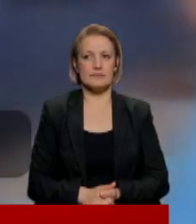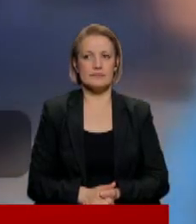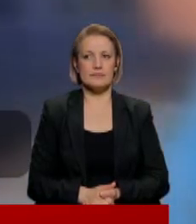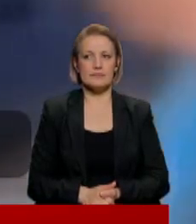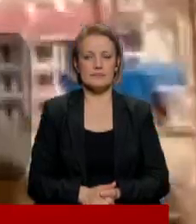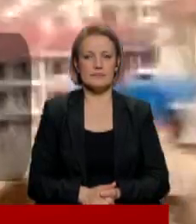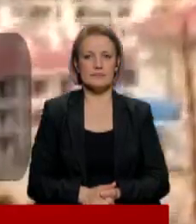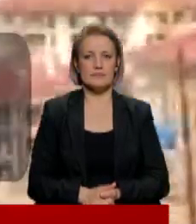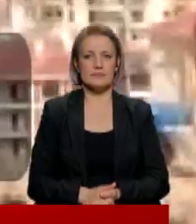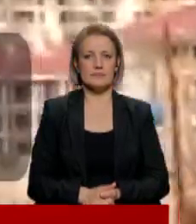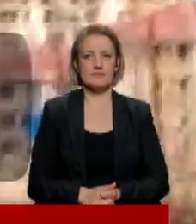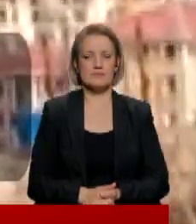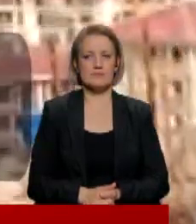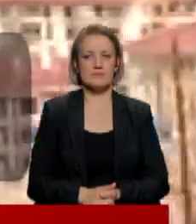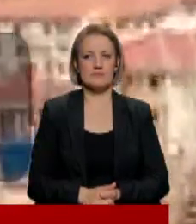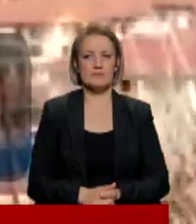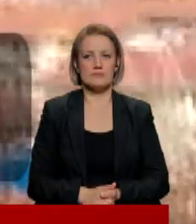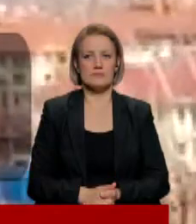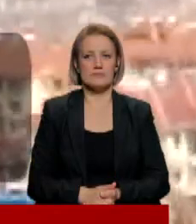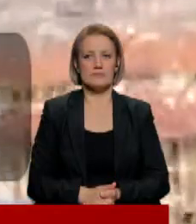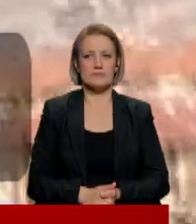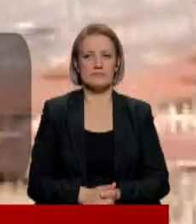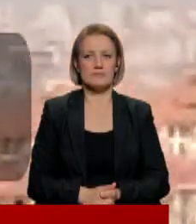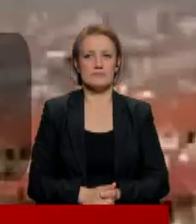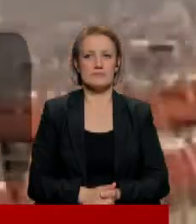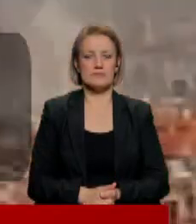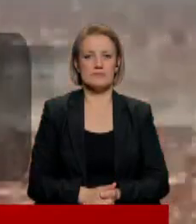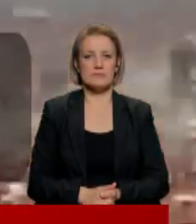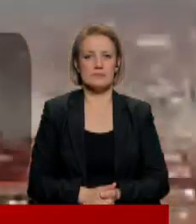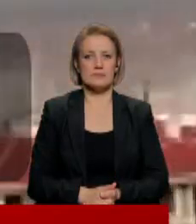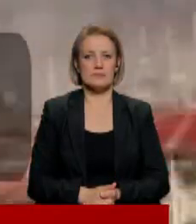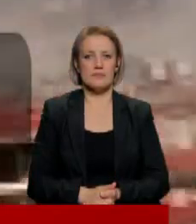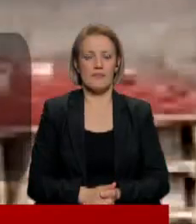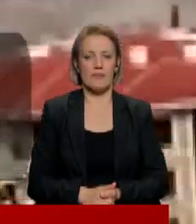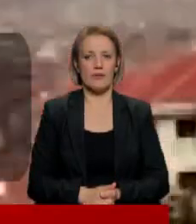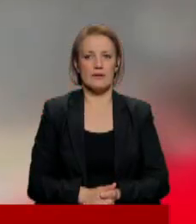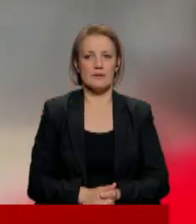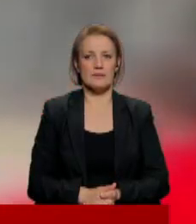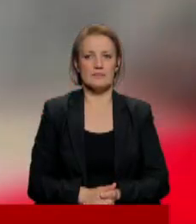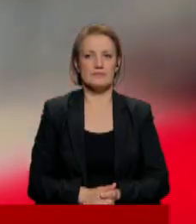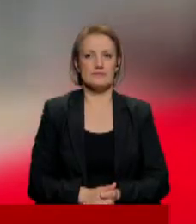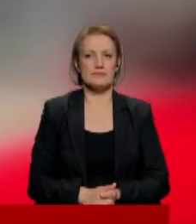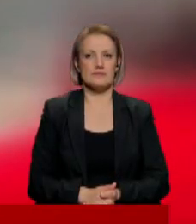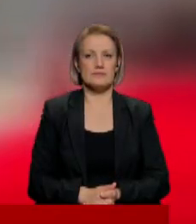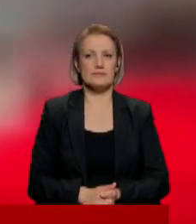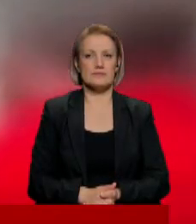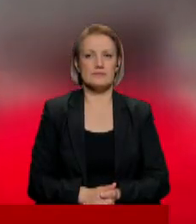Abi sakin. Allah aşkına çıkar. Yıkılan binaları görüyorsunuz. Çarşı merkezinde, Malatya merkezi toz revan içinde.